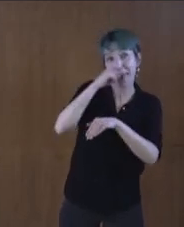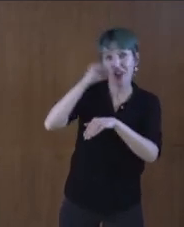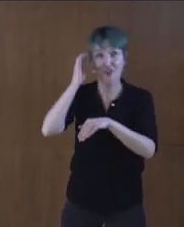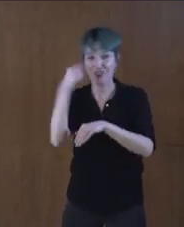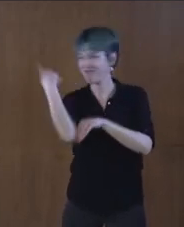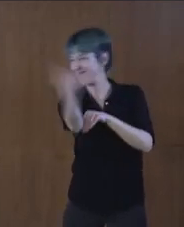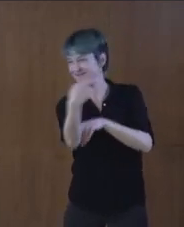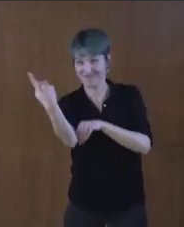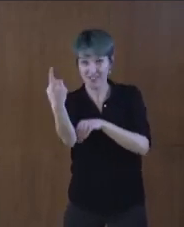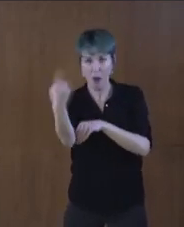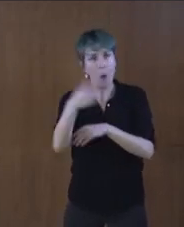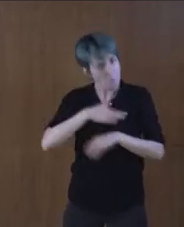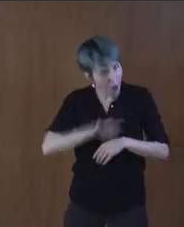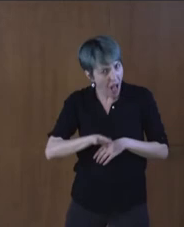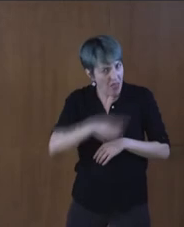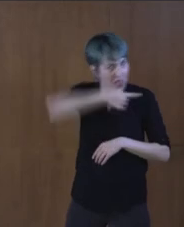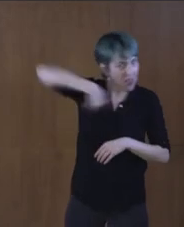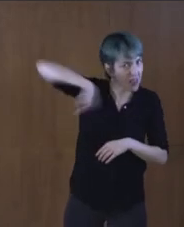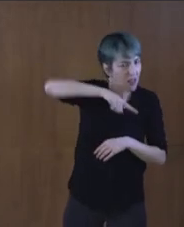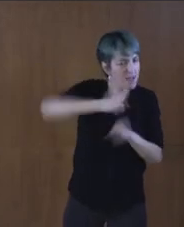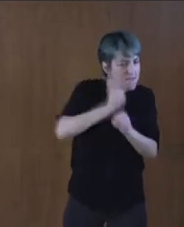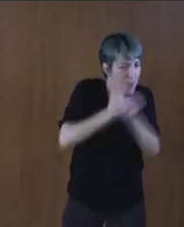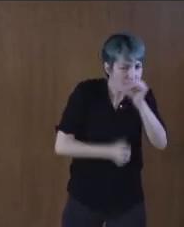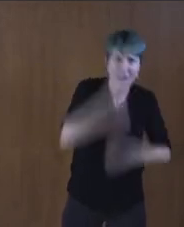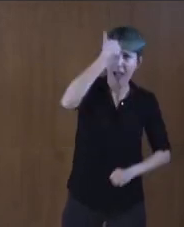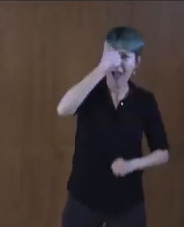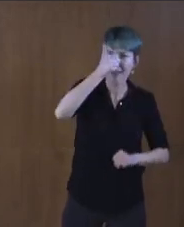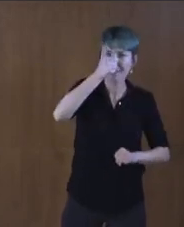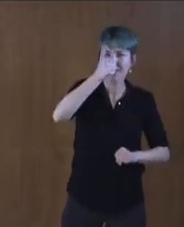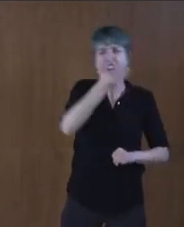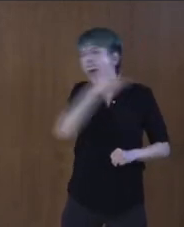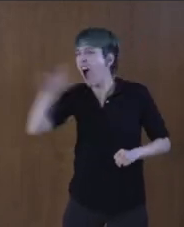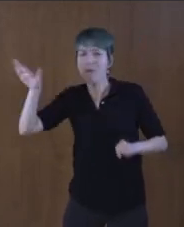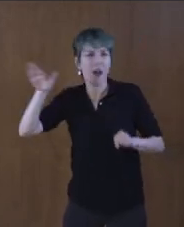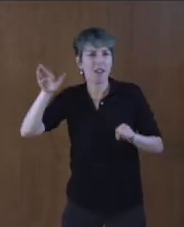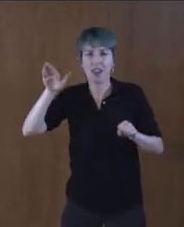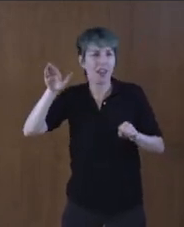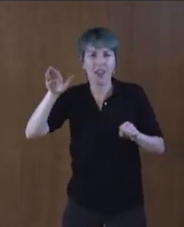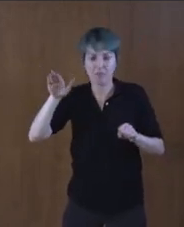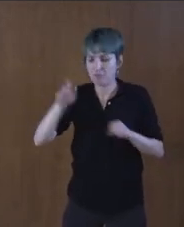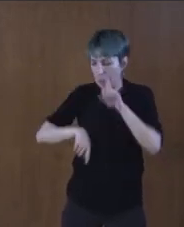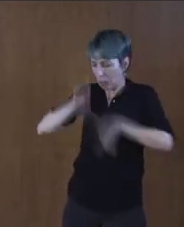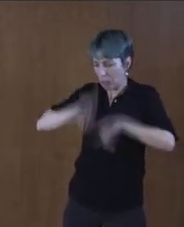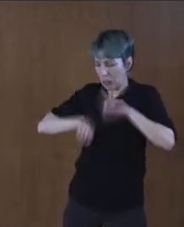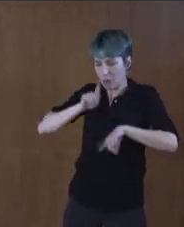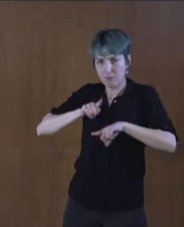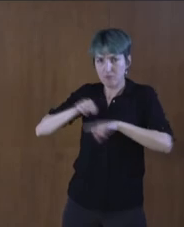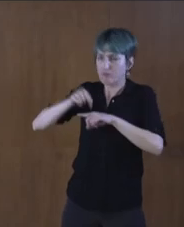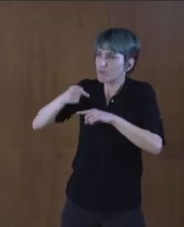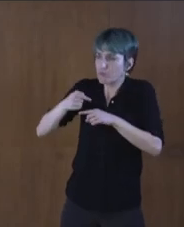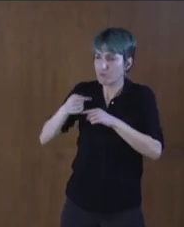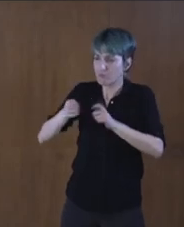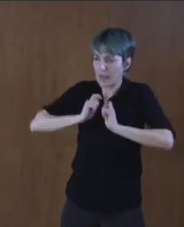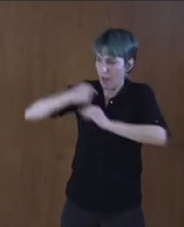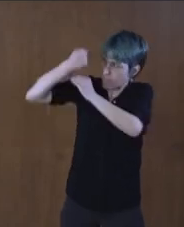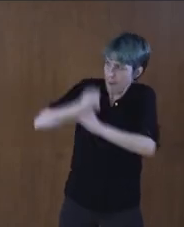si no podríem fer encara més coses fora del domini al qual altres han decidit que